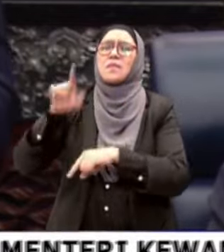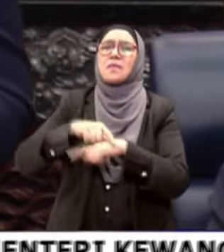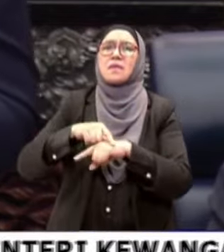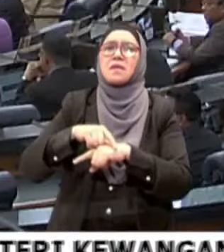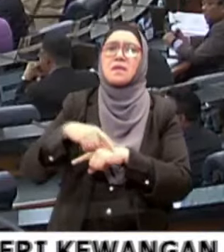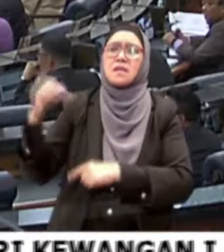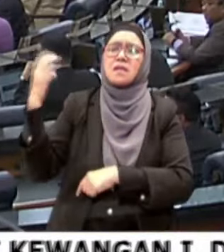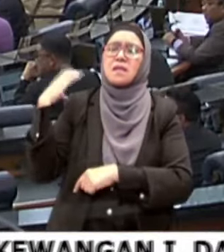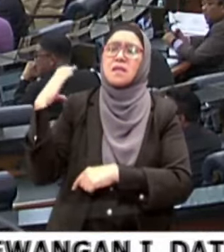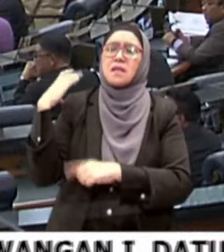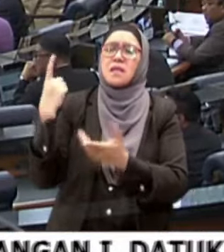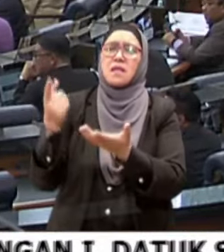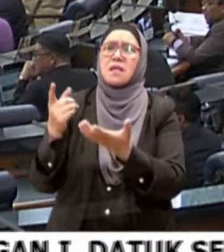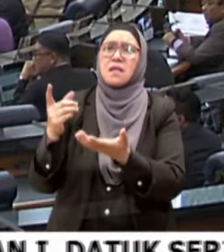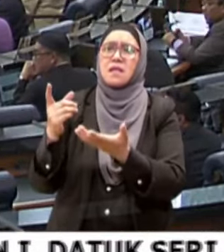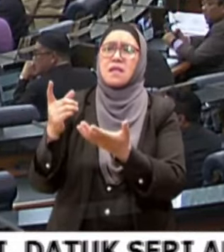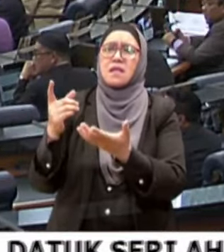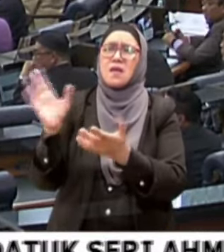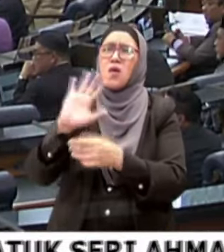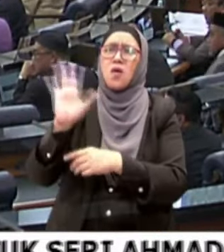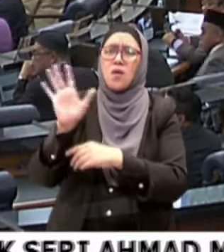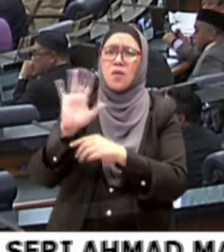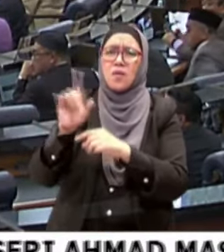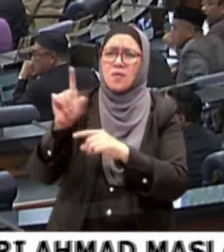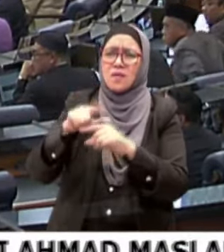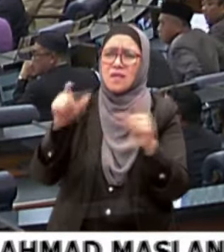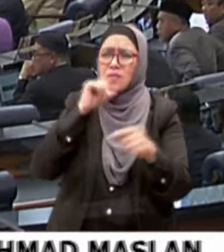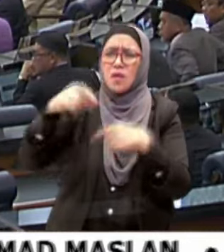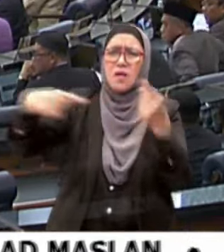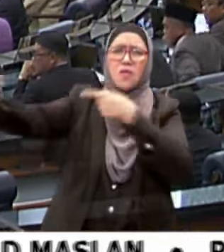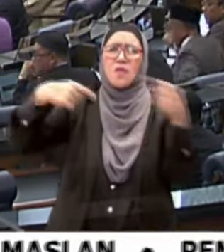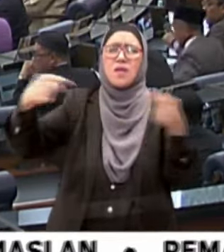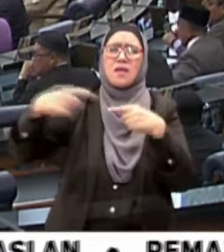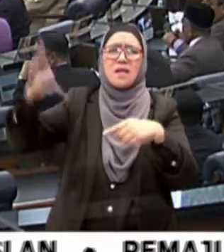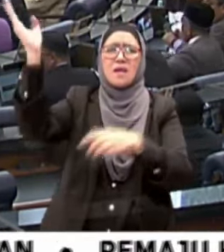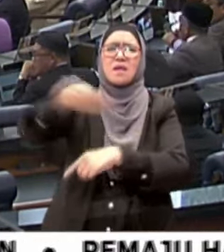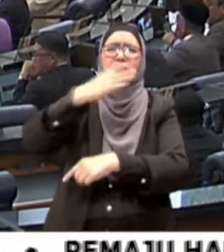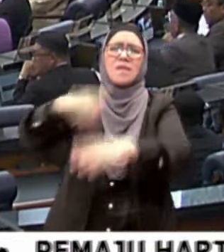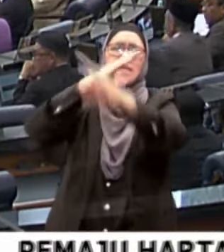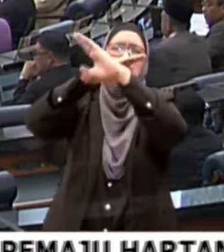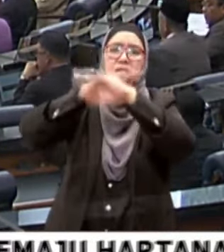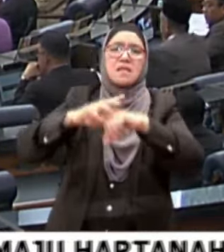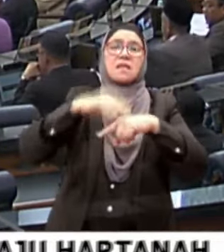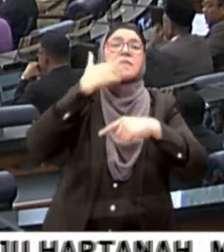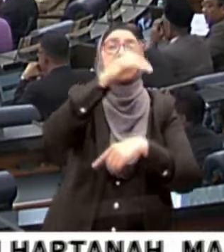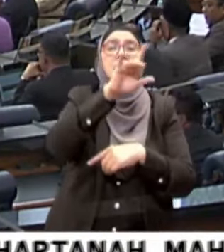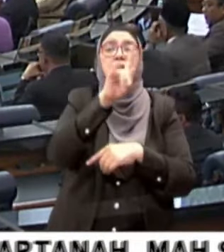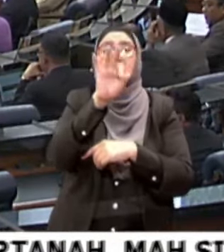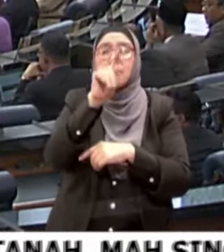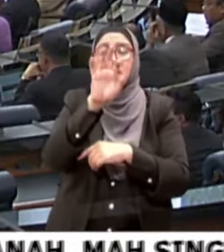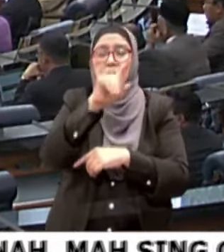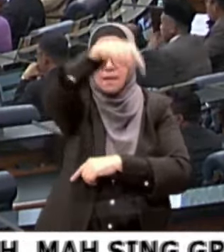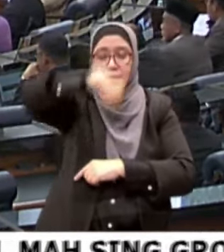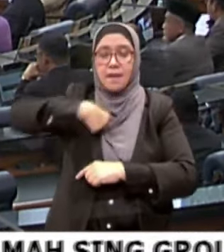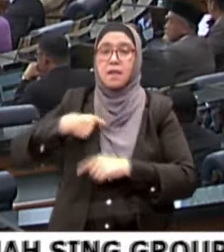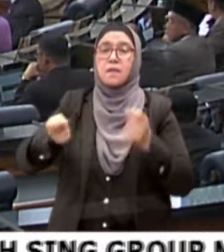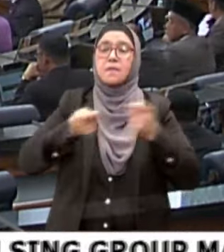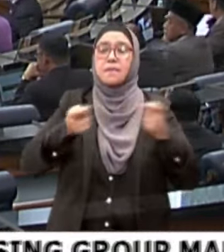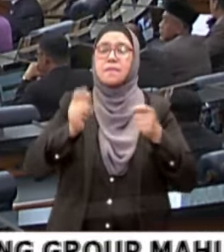perdebatan Ini pertanyaan soal jawab dan yang keduanya